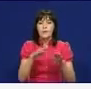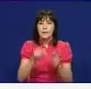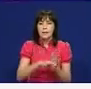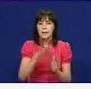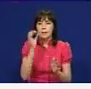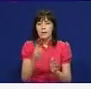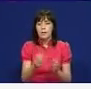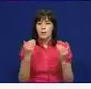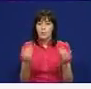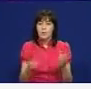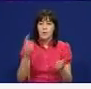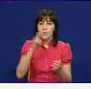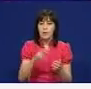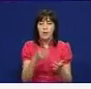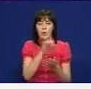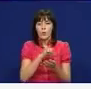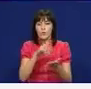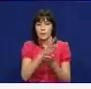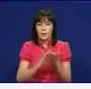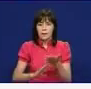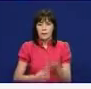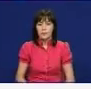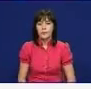депутатының өңіріміздегі сапары әлі өз жалғасын табады.